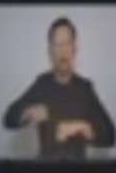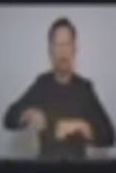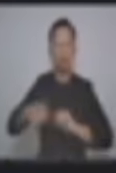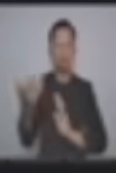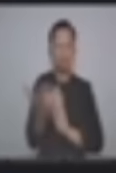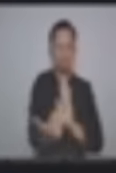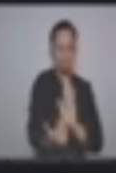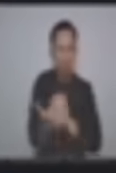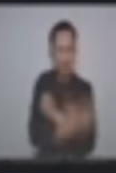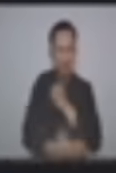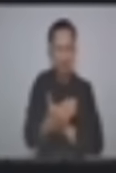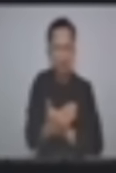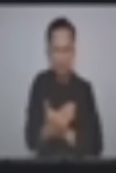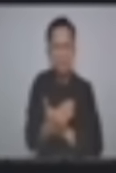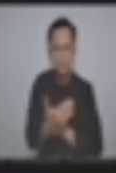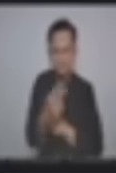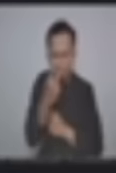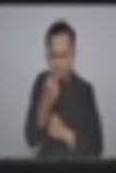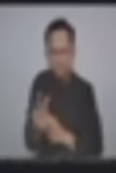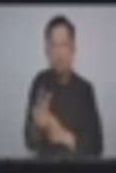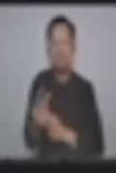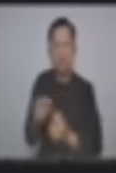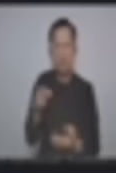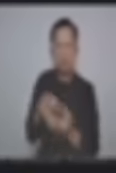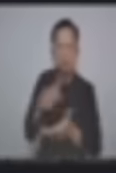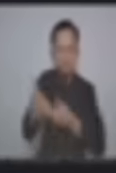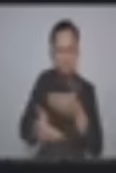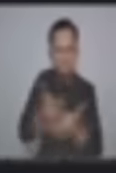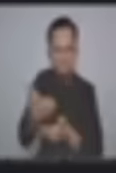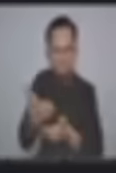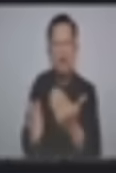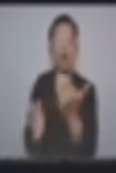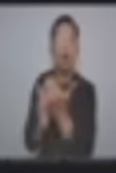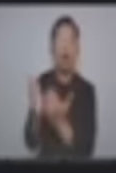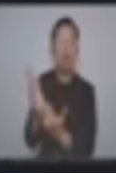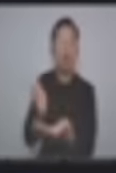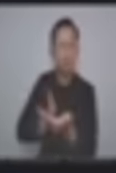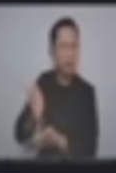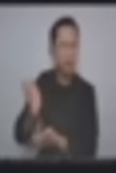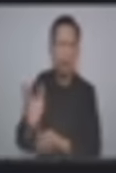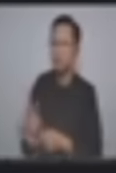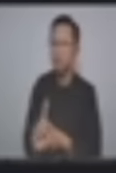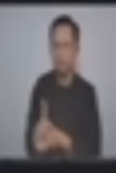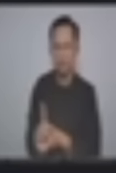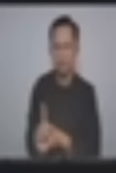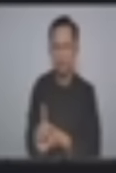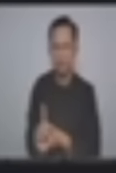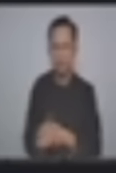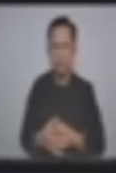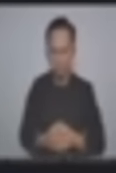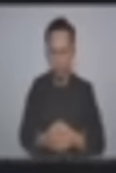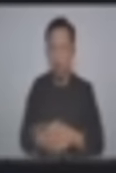yang harus memastikan penyelenggaraan Pemilu tidak melanggar asas-asas pemilu yang bersifat langsung